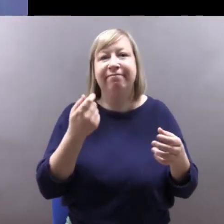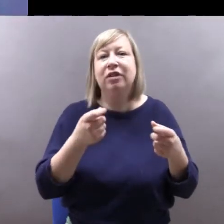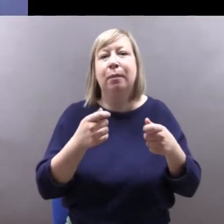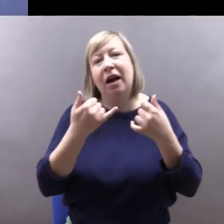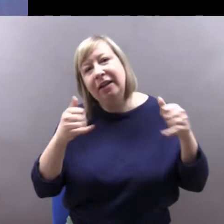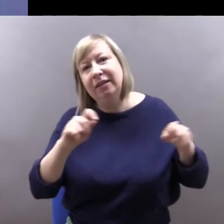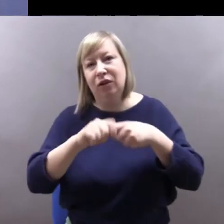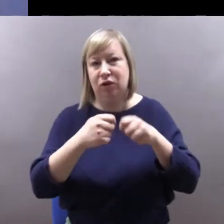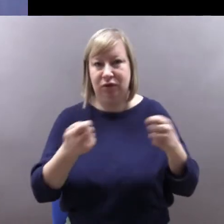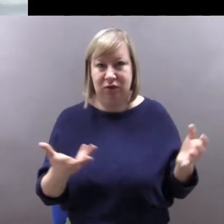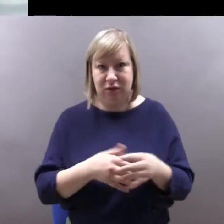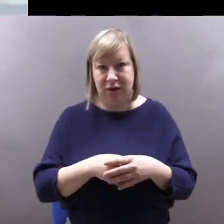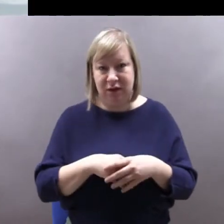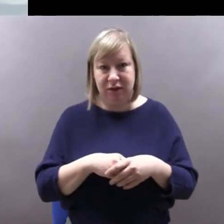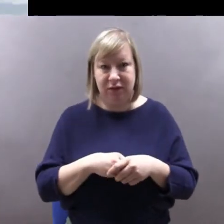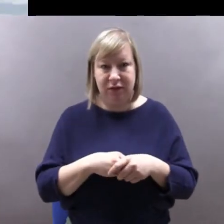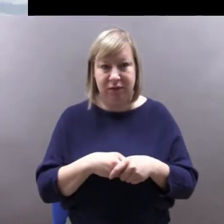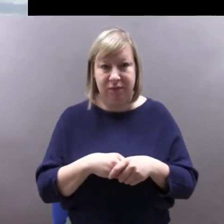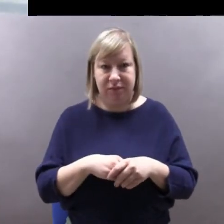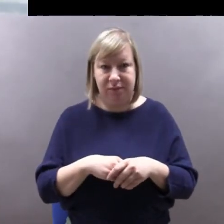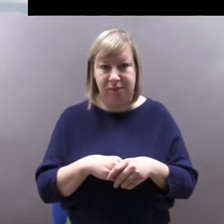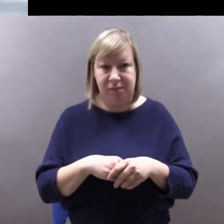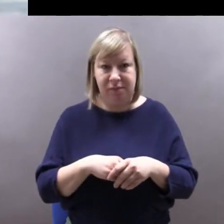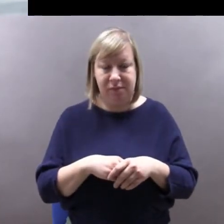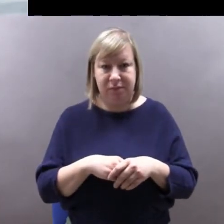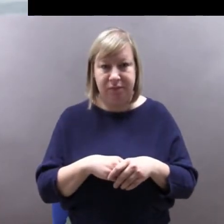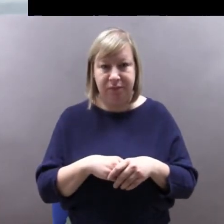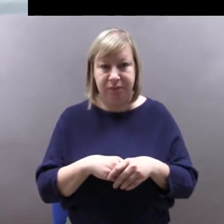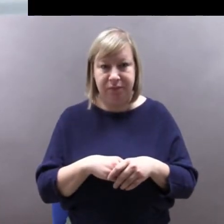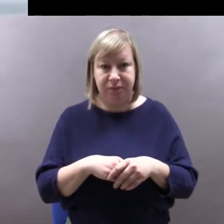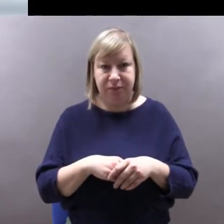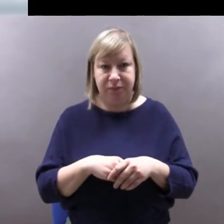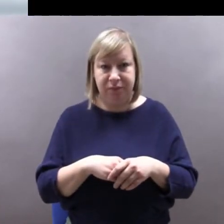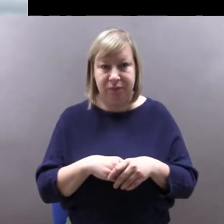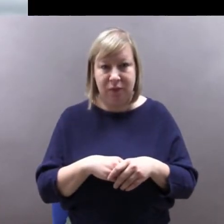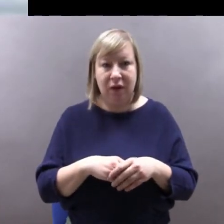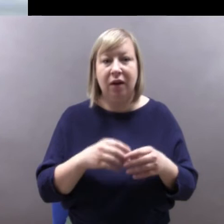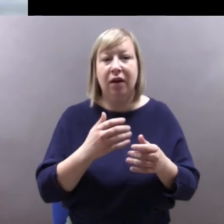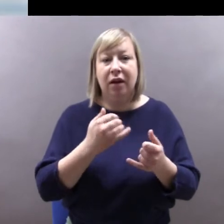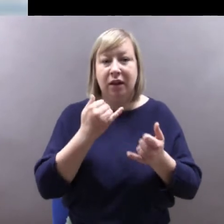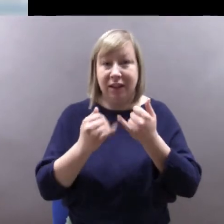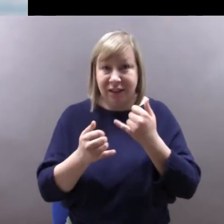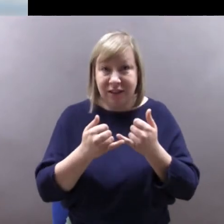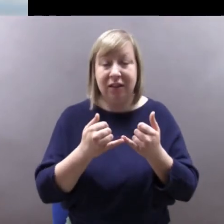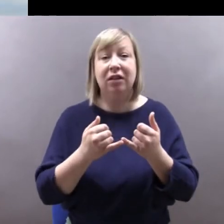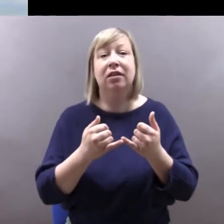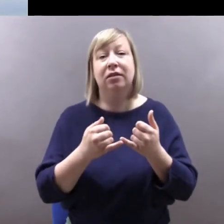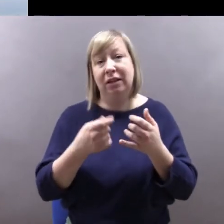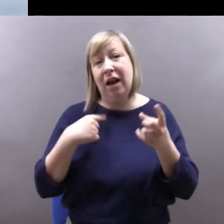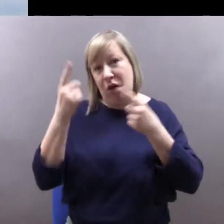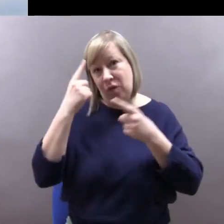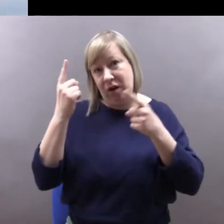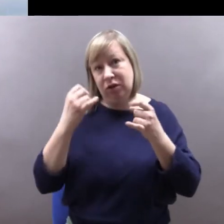Natomiast no, to należy traktować absolutnie jako awaryjne urządzenie dedykowane do szczególnych miejsc, w których naprawdę nie da